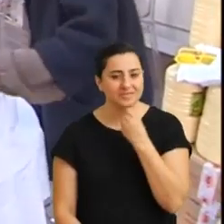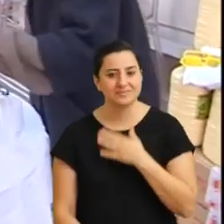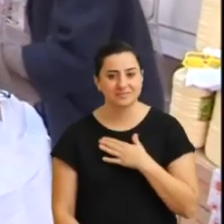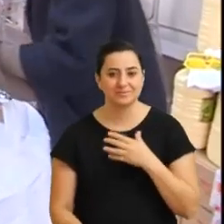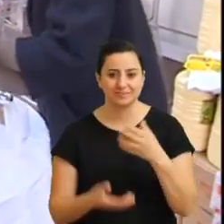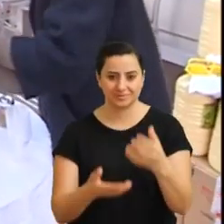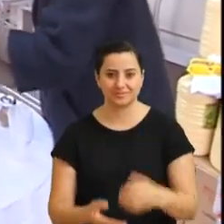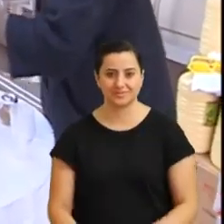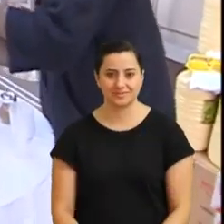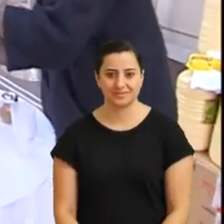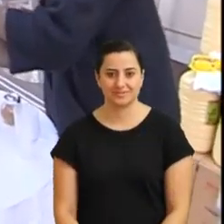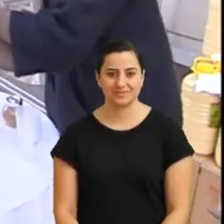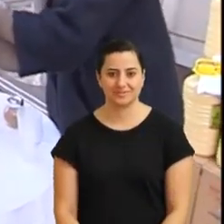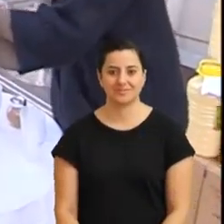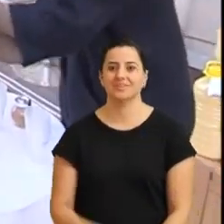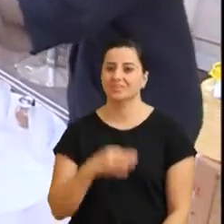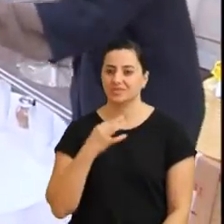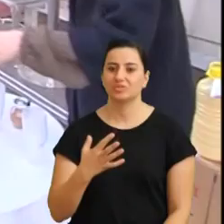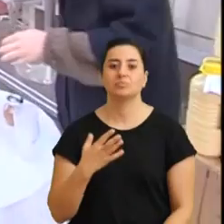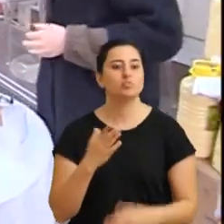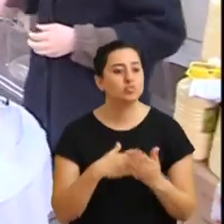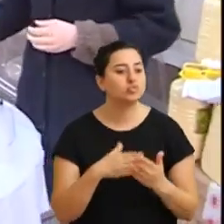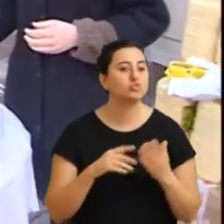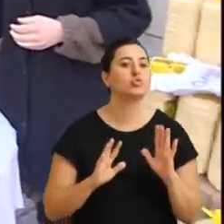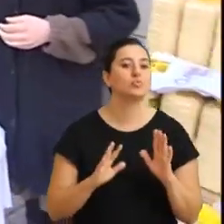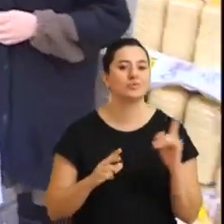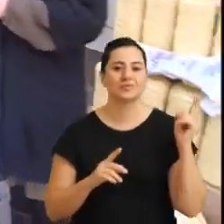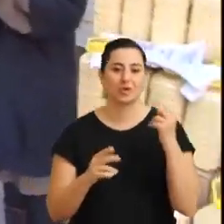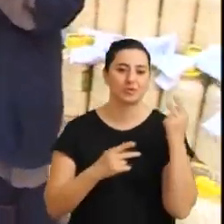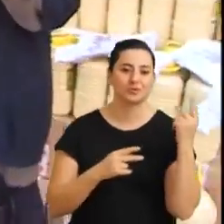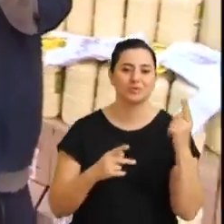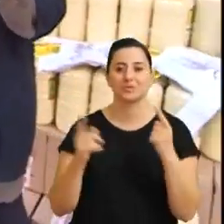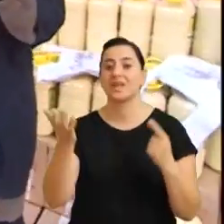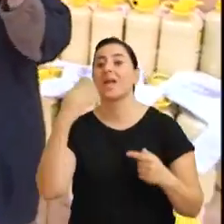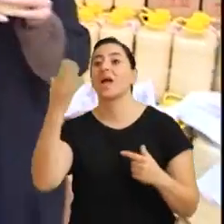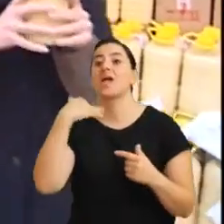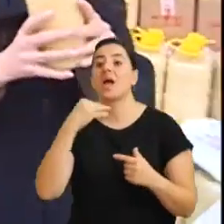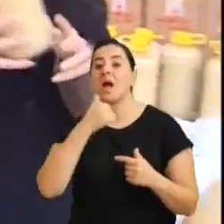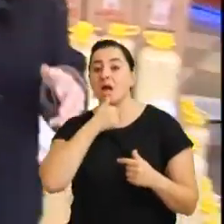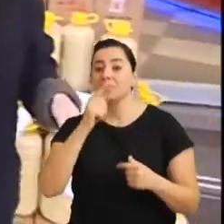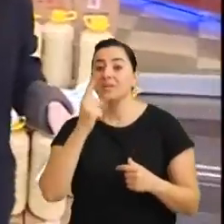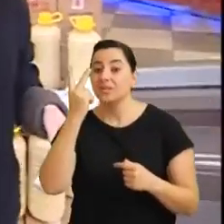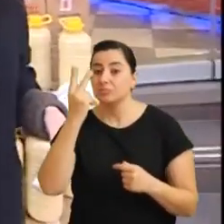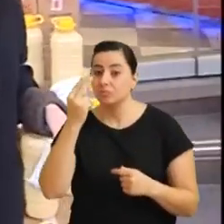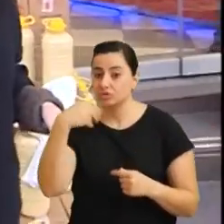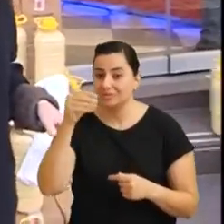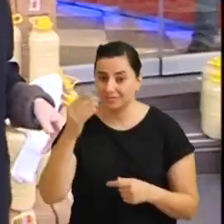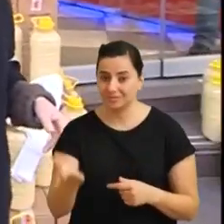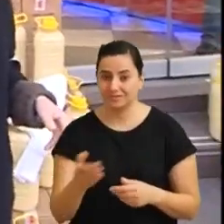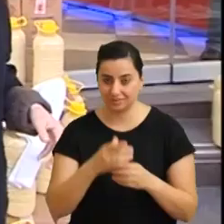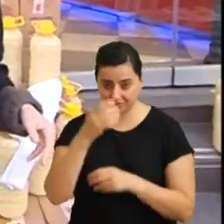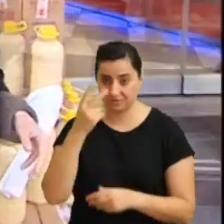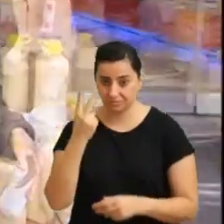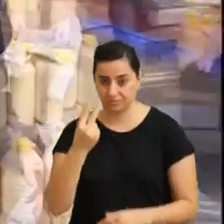Buyurun. 20 liram mı var abi sadece? Bozuk paran yok mu 3 evet, lira falan? Evet bozalar. Abi gel. Abi gel 2,5'dan satıyorum